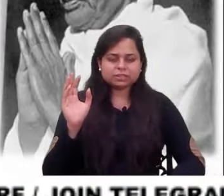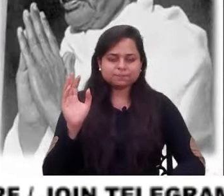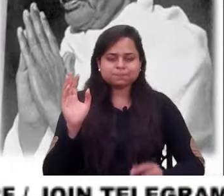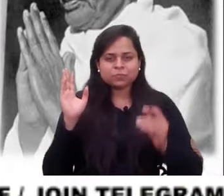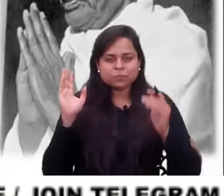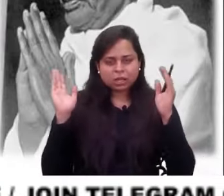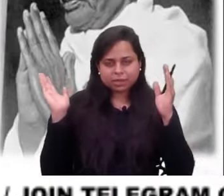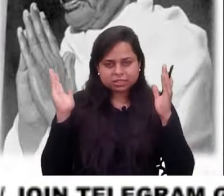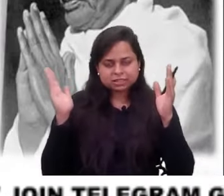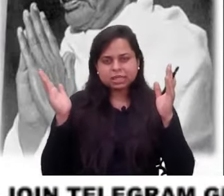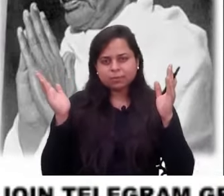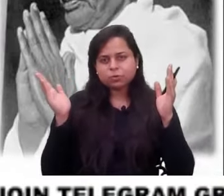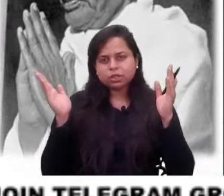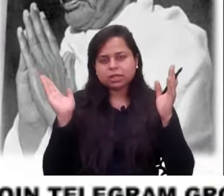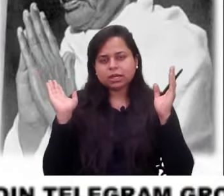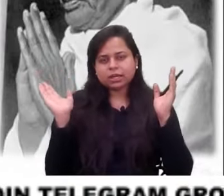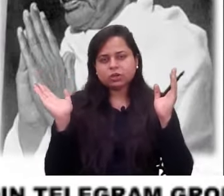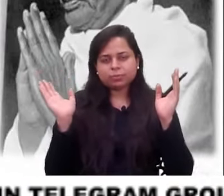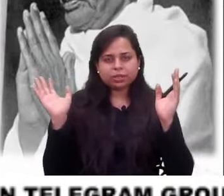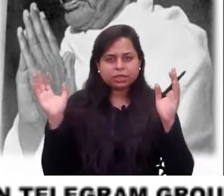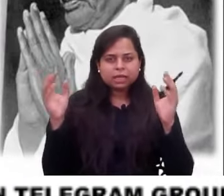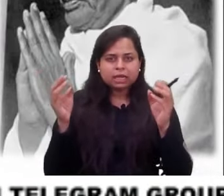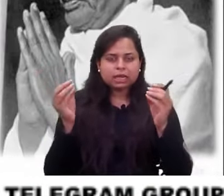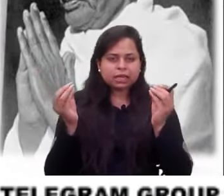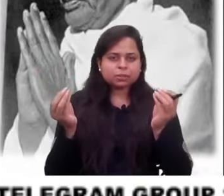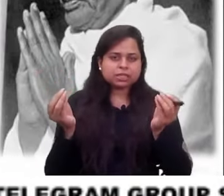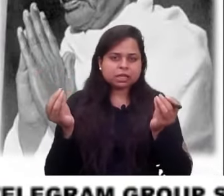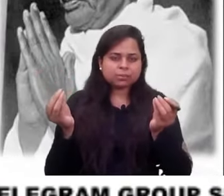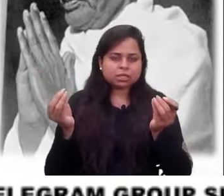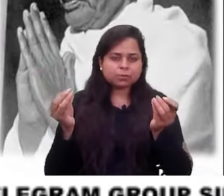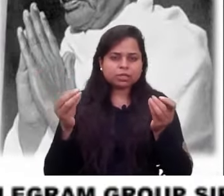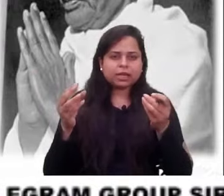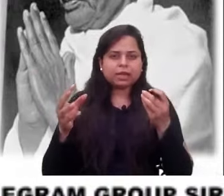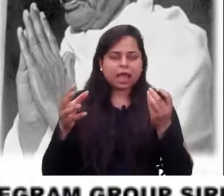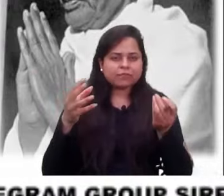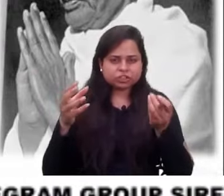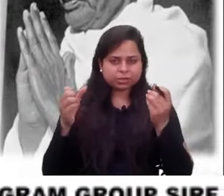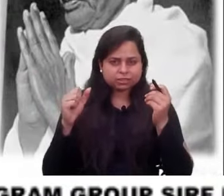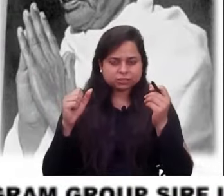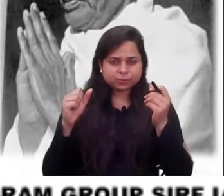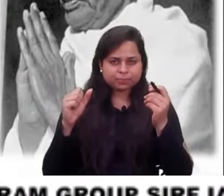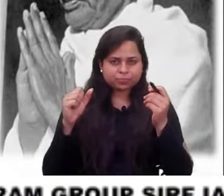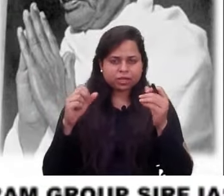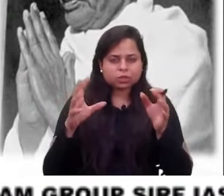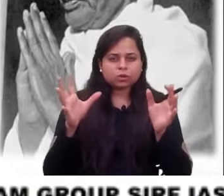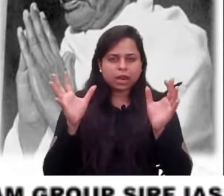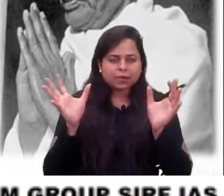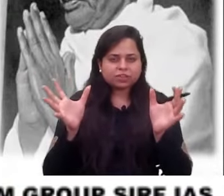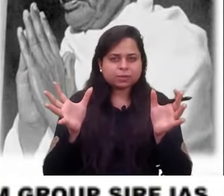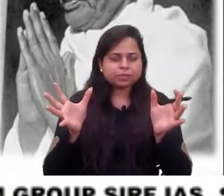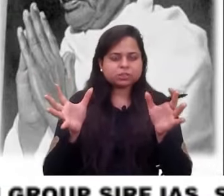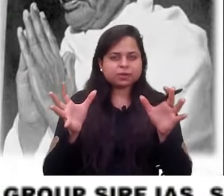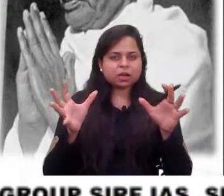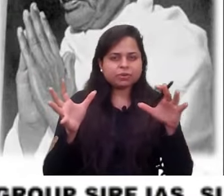कंट्रोवर्सी जैसे कि आपको यह टॉपिक लिंग का मतलब होता है लैंग्वेज के